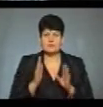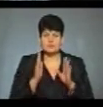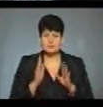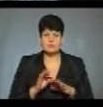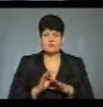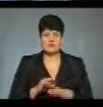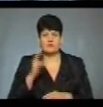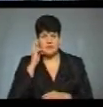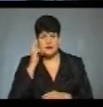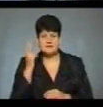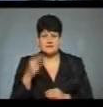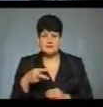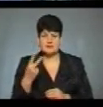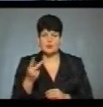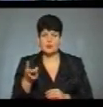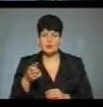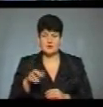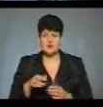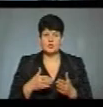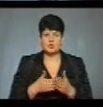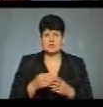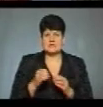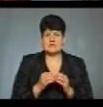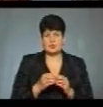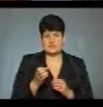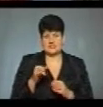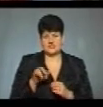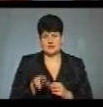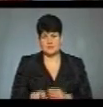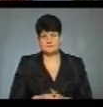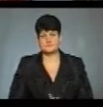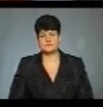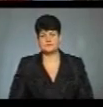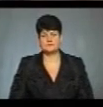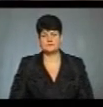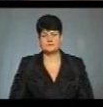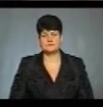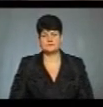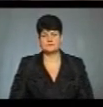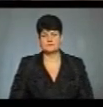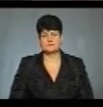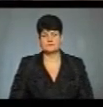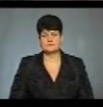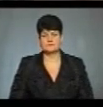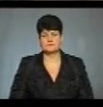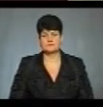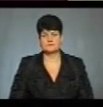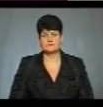відбуватиметься в Києві з 22 грудня до 10 січня. Анжела Шова, Андрій Прокопів. Новини на Суспільному.